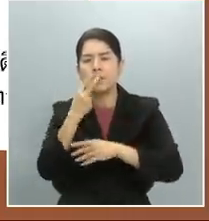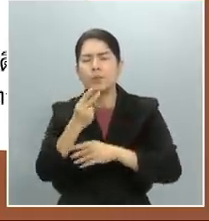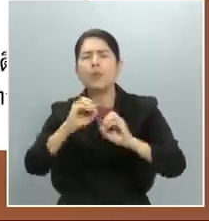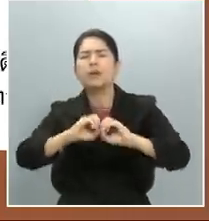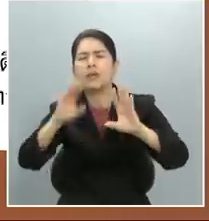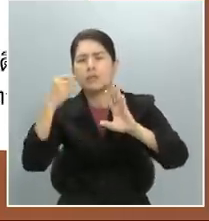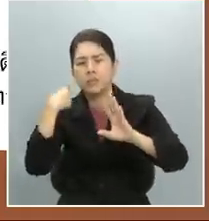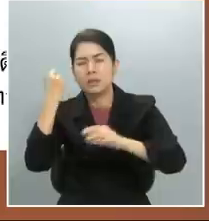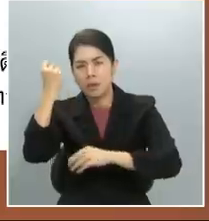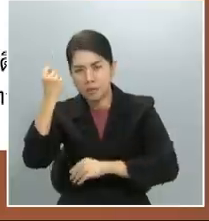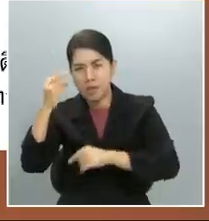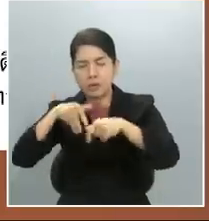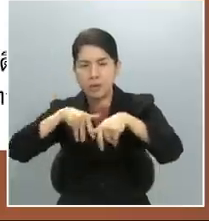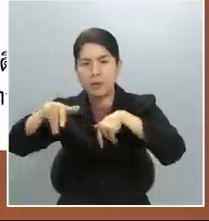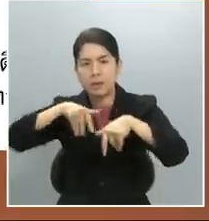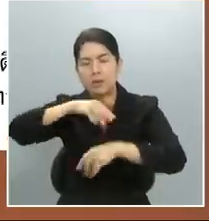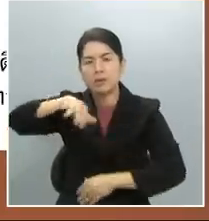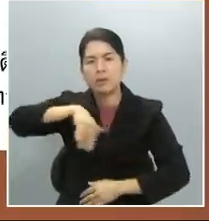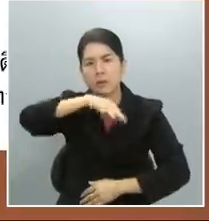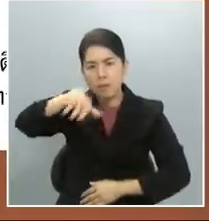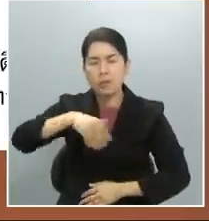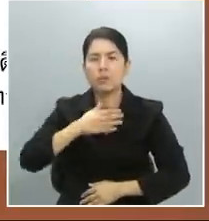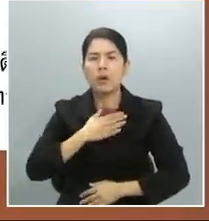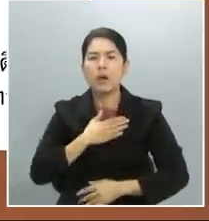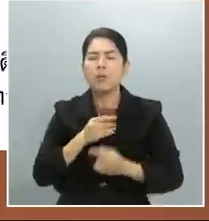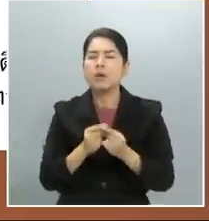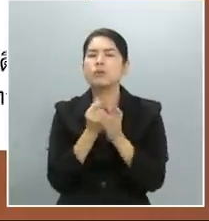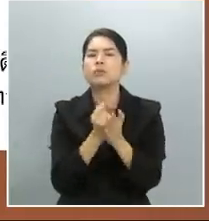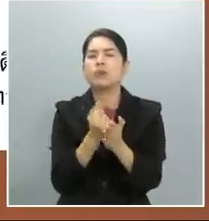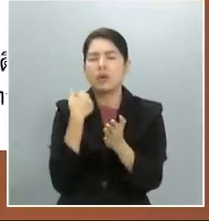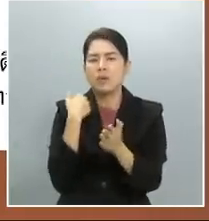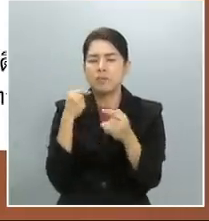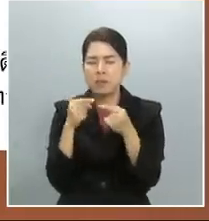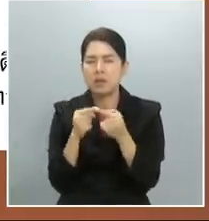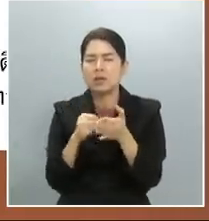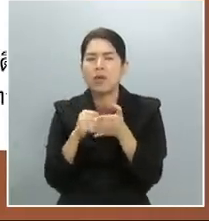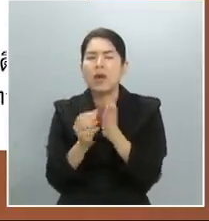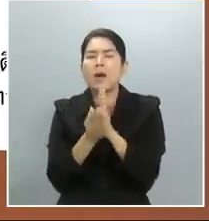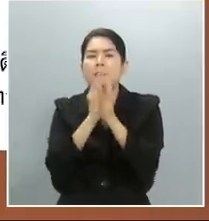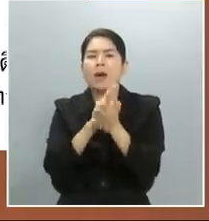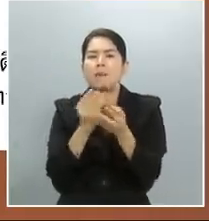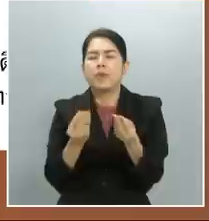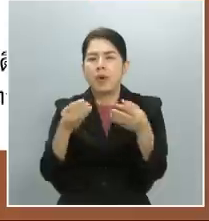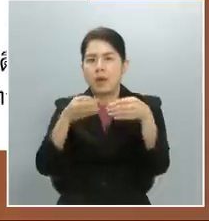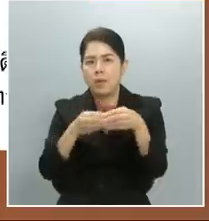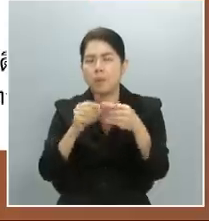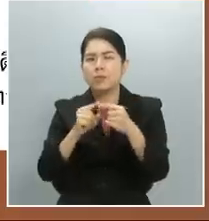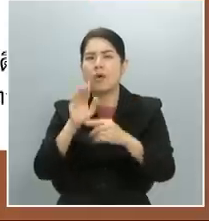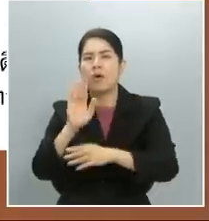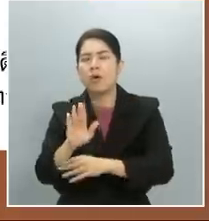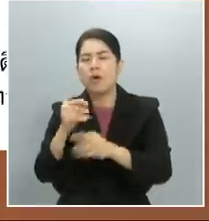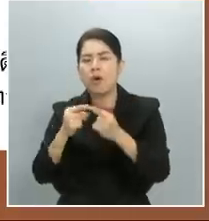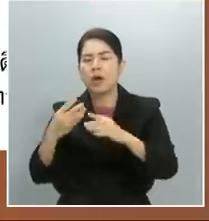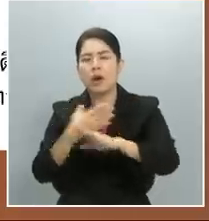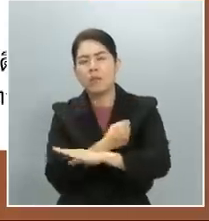ผู้เป็นเจ้าของพรรคทุกท่านครับพวกเรามาร่วมกันเดินหน้าสู่การเปลี่ยนแปลงและสร้างพรรคของพวกเราไปในทิศทางที่พวกเรา